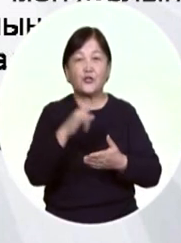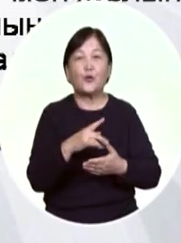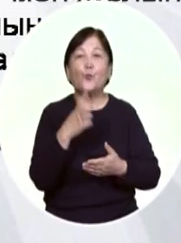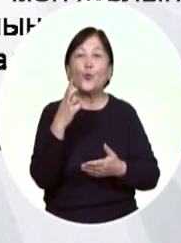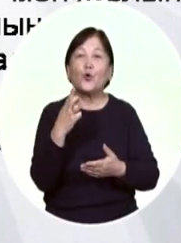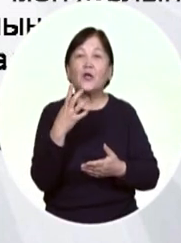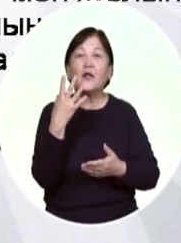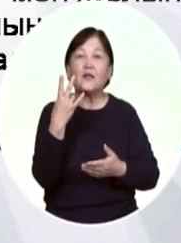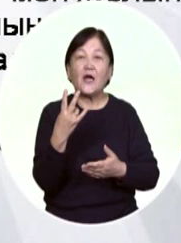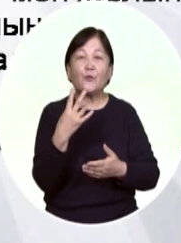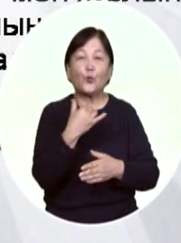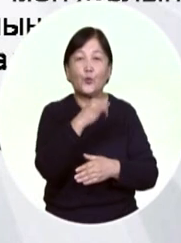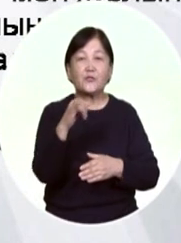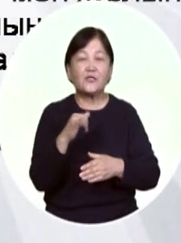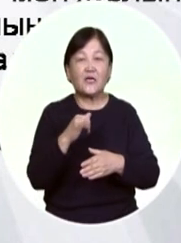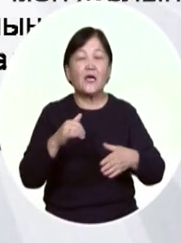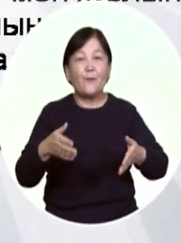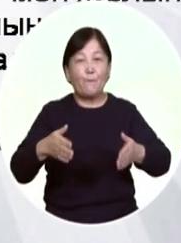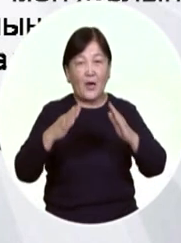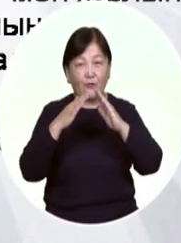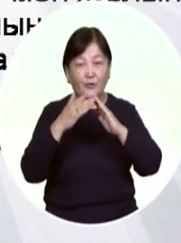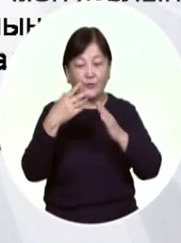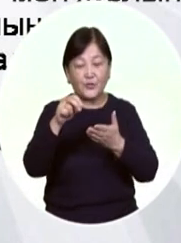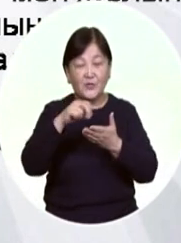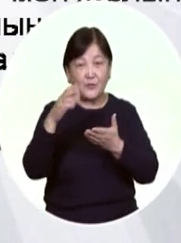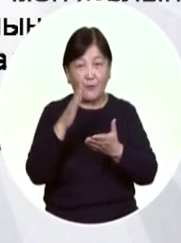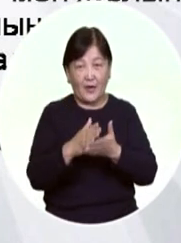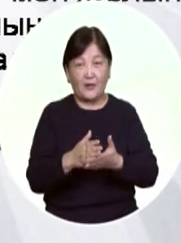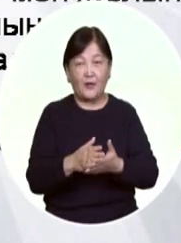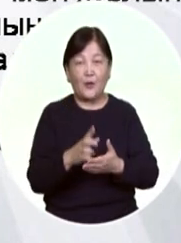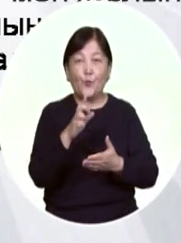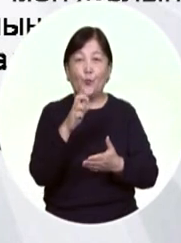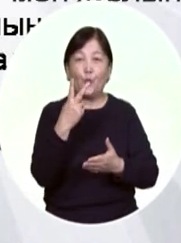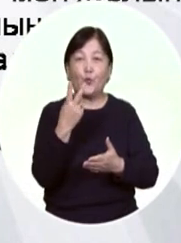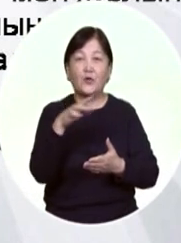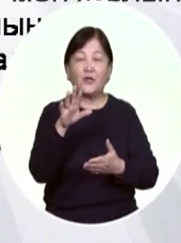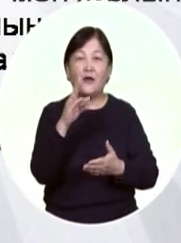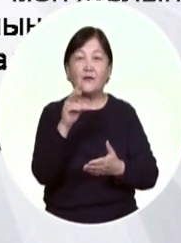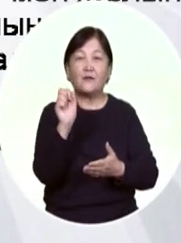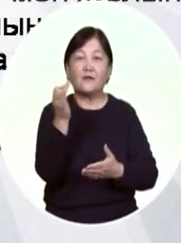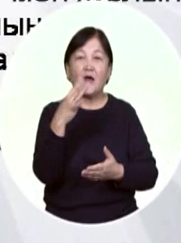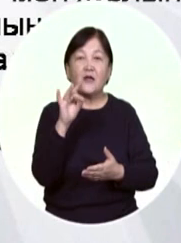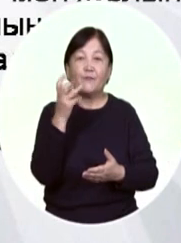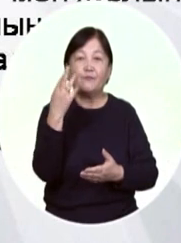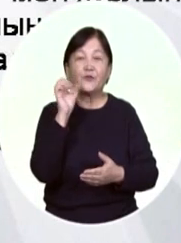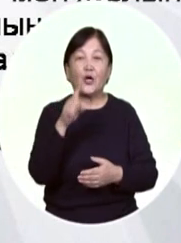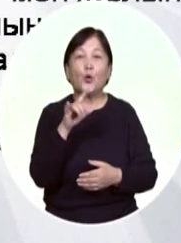суурийг батхан хөгжүүлнэ гэсэн байна. Тэгвэл бүгд найрамдах улс гэдэг маань төрийн юу вэ?